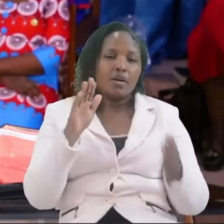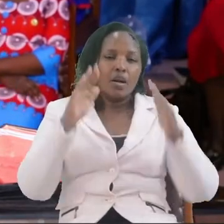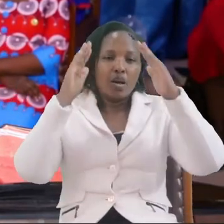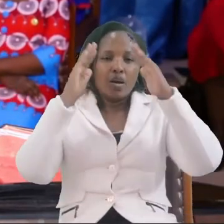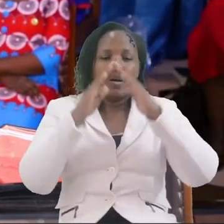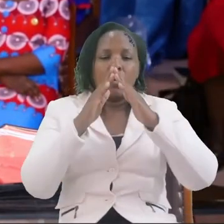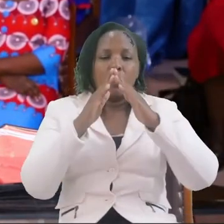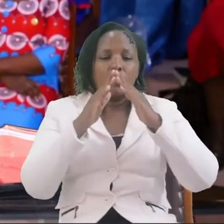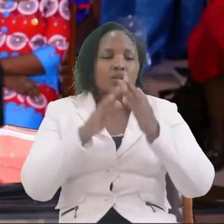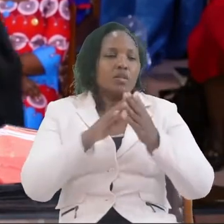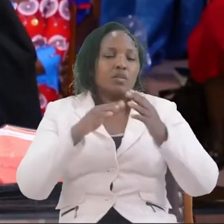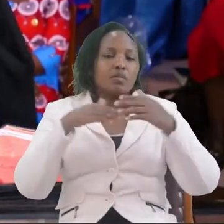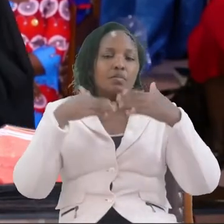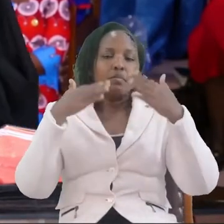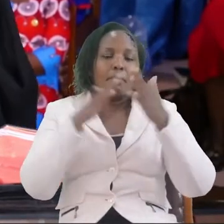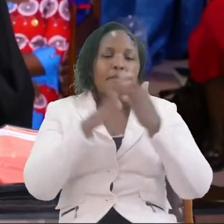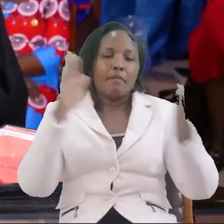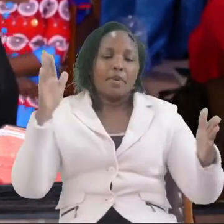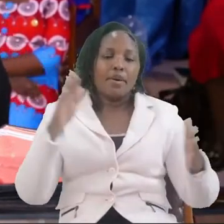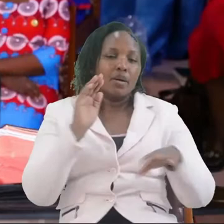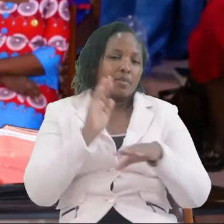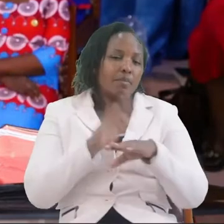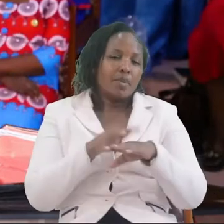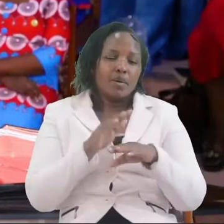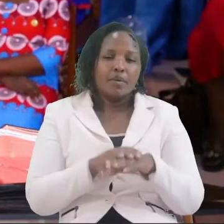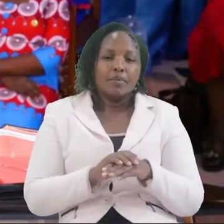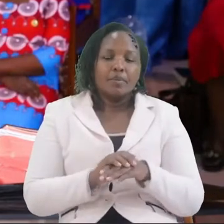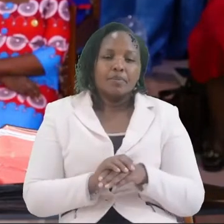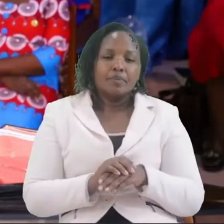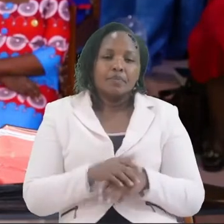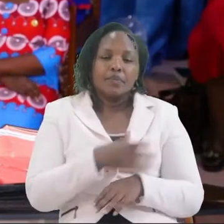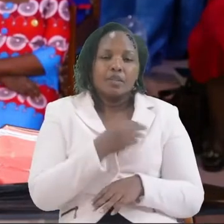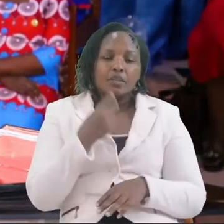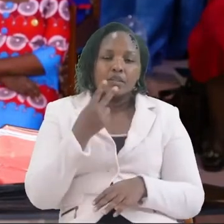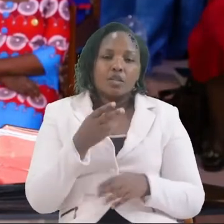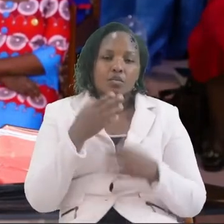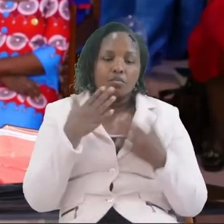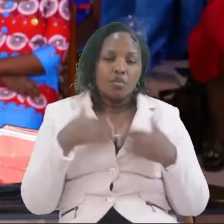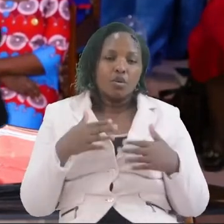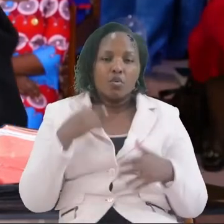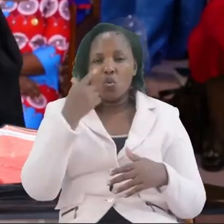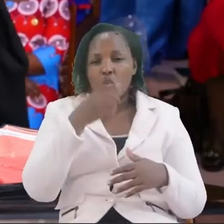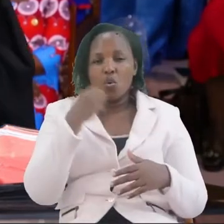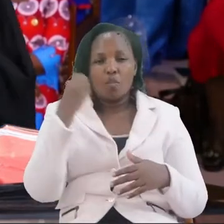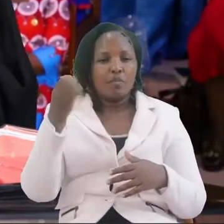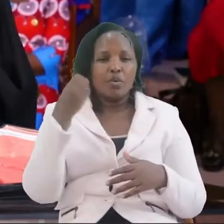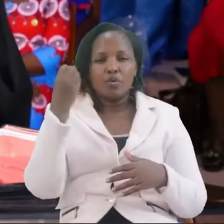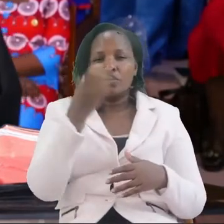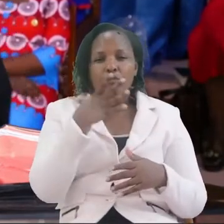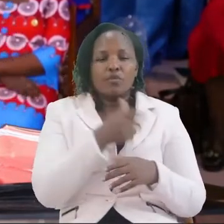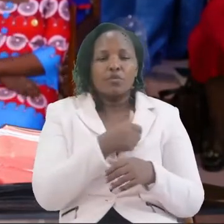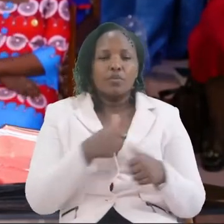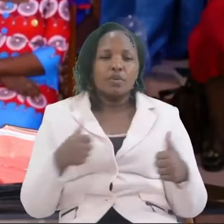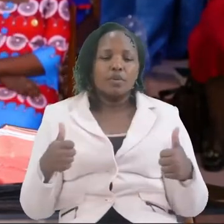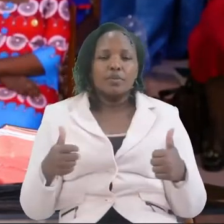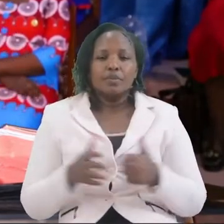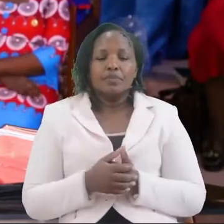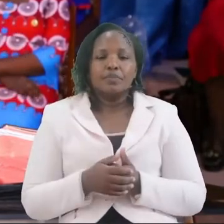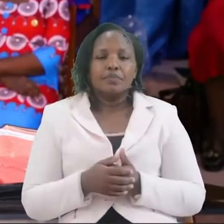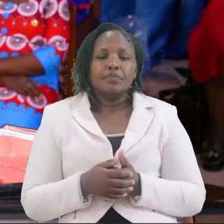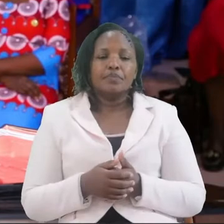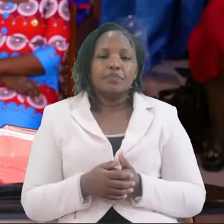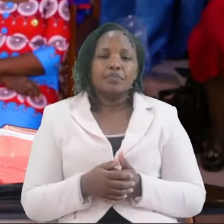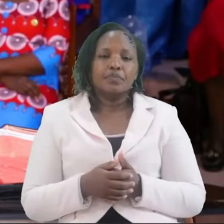manyumba makubwa na mazuri, tunaona watu ambaye wamejirebesha sawa sawa,